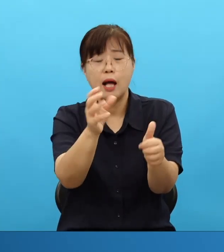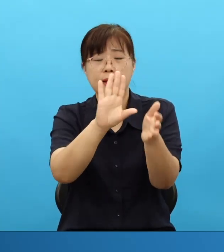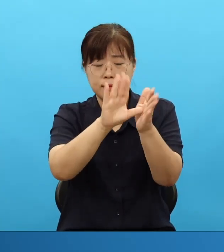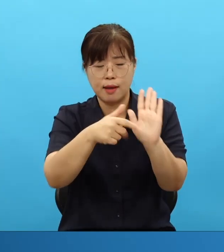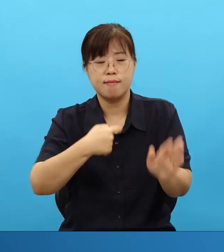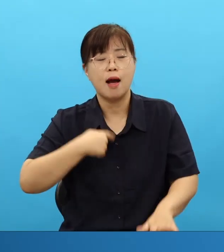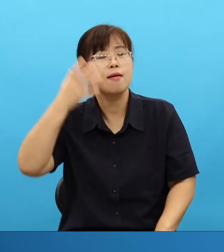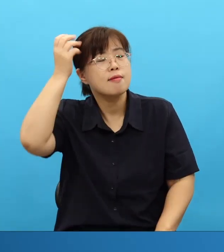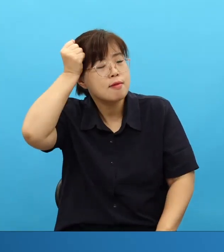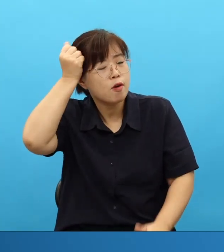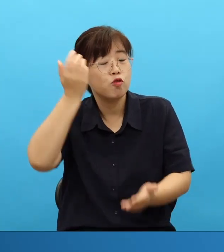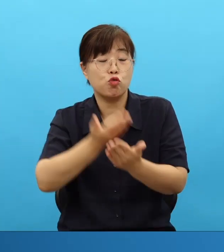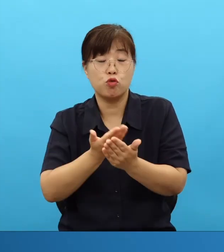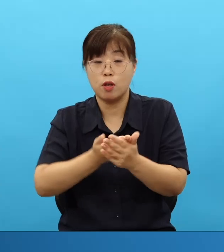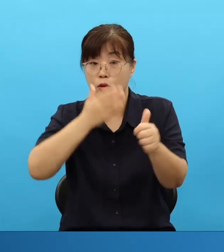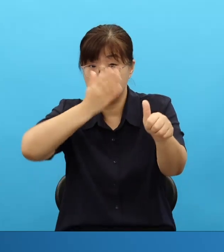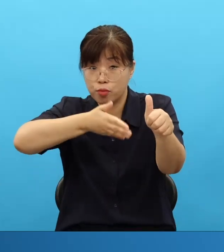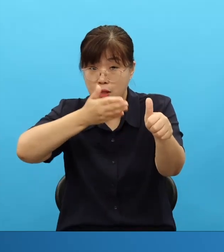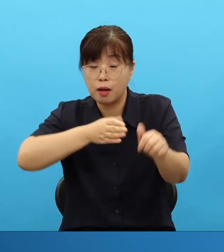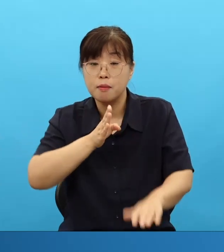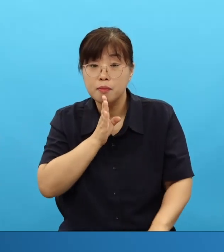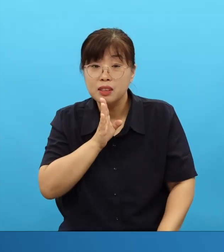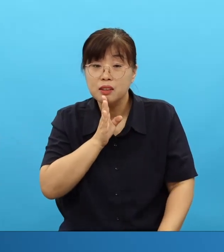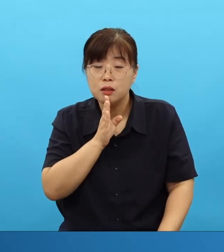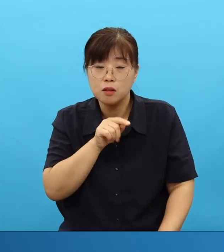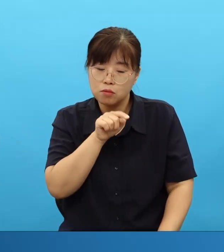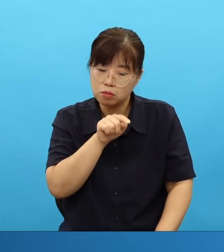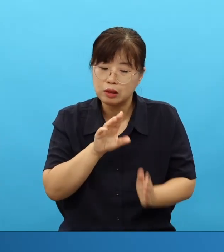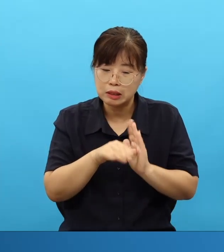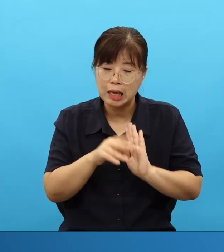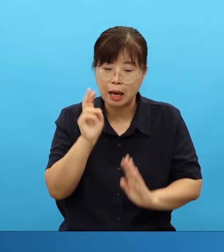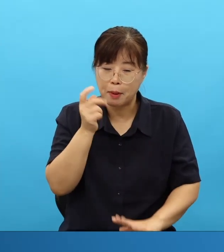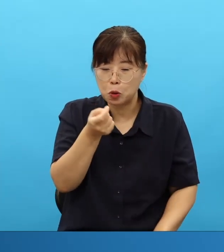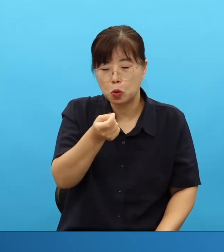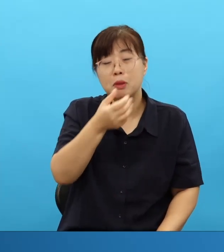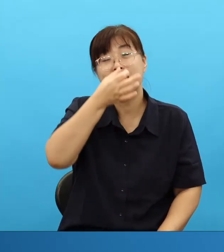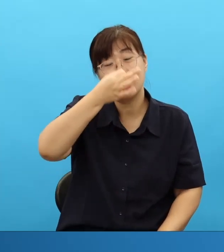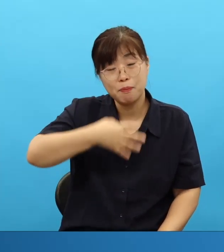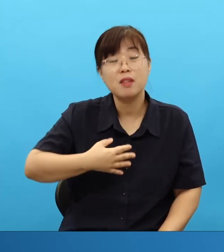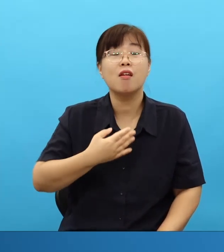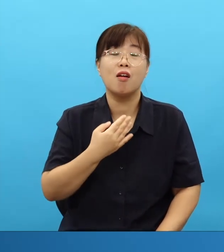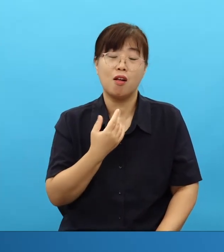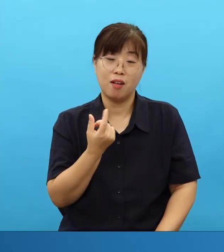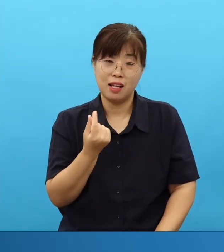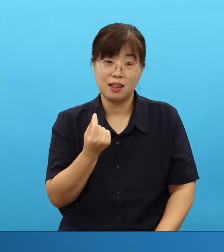있죠 근데 요셉은이 장은 요셉을 잊었더라 돼